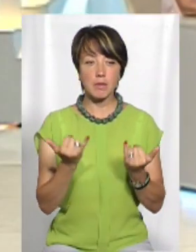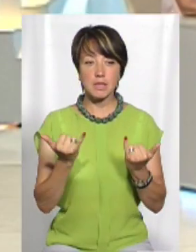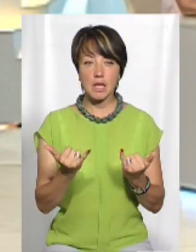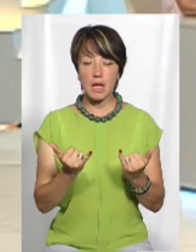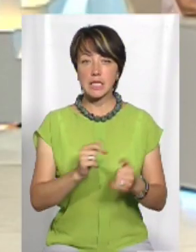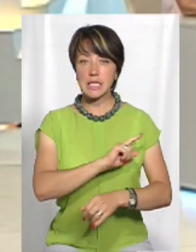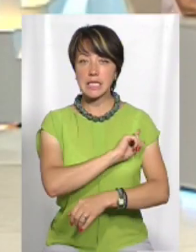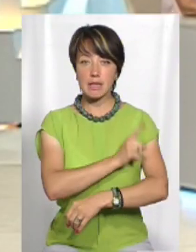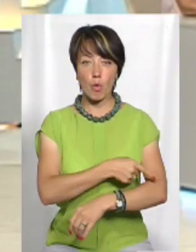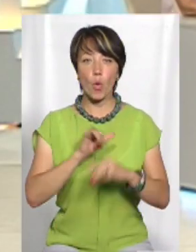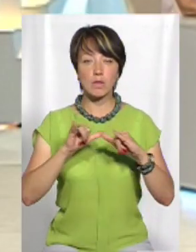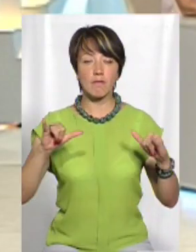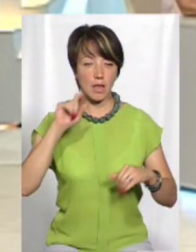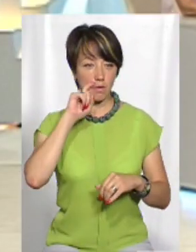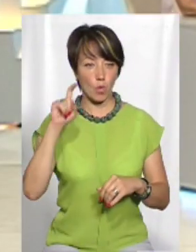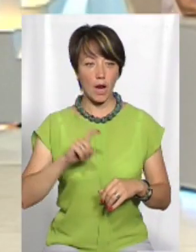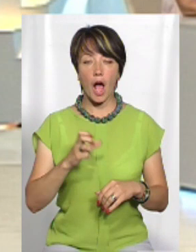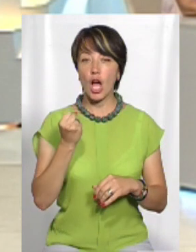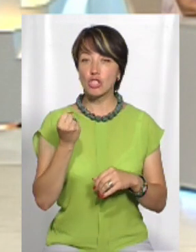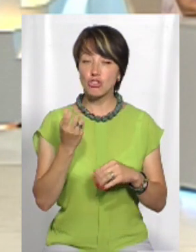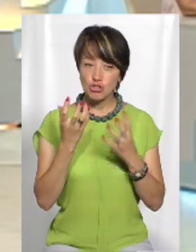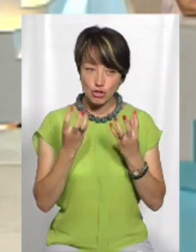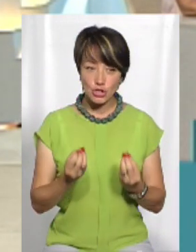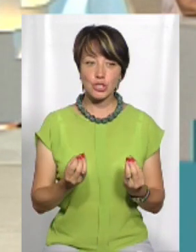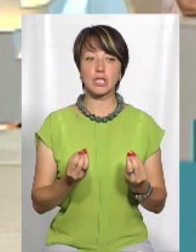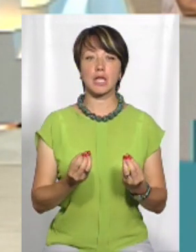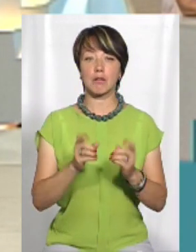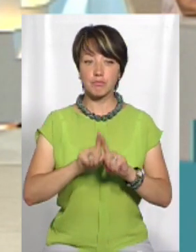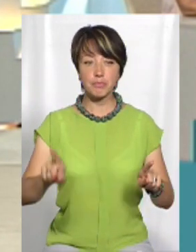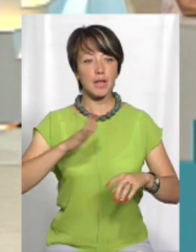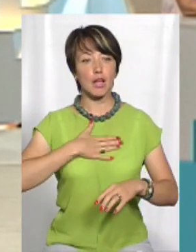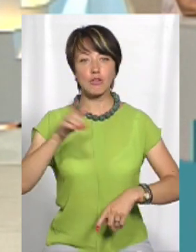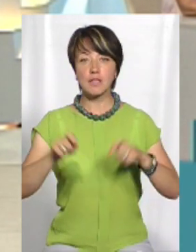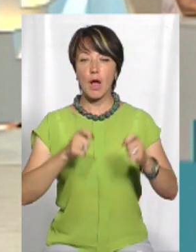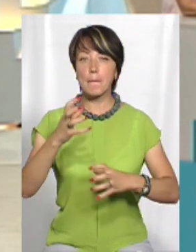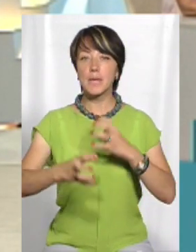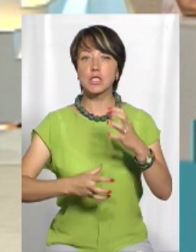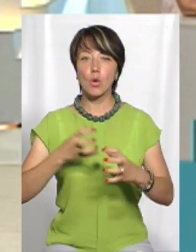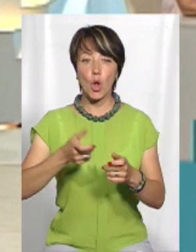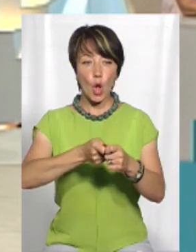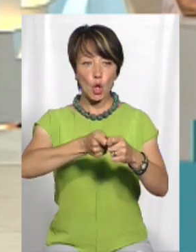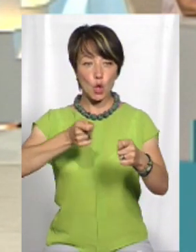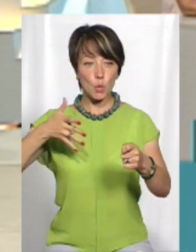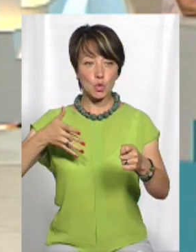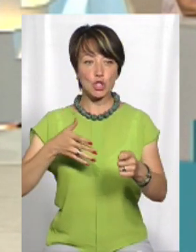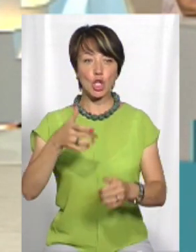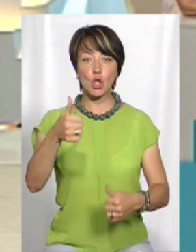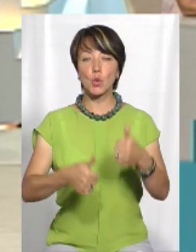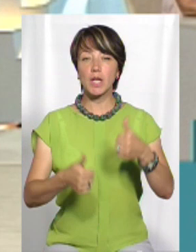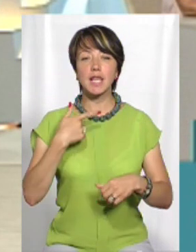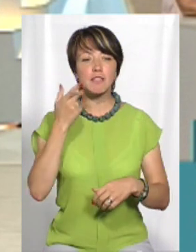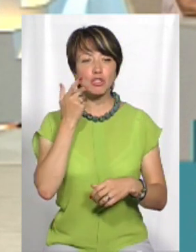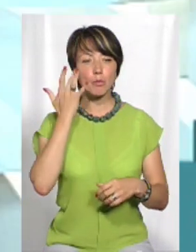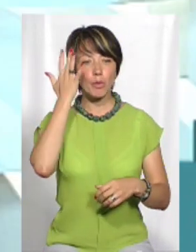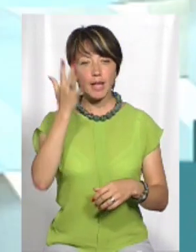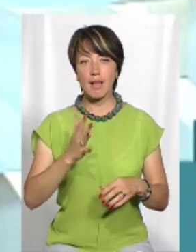дуже стрімко розвивається в Україні. А ще родзинкою нашого фестивалю був міжнародний лучний турнір. Я завжди